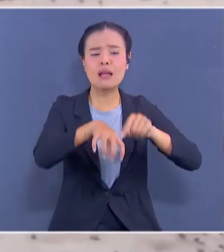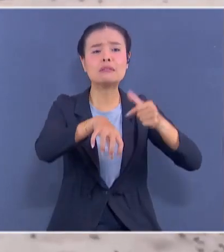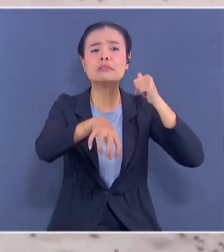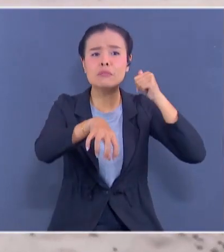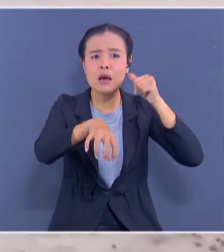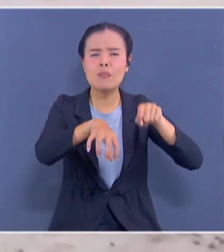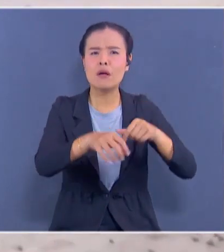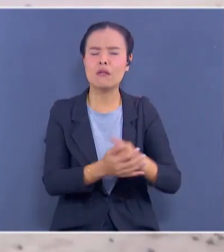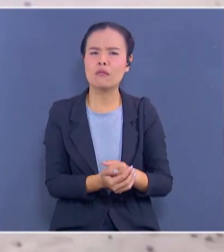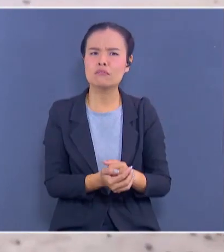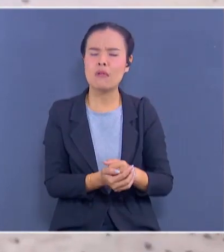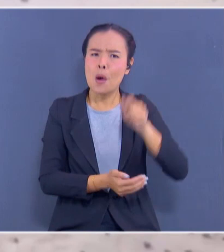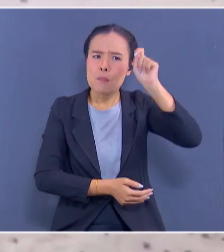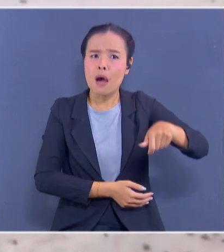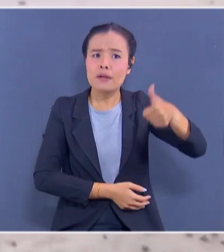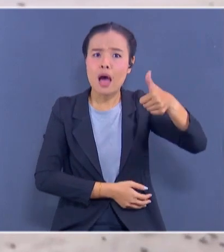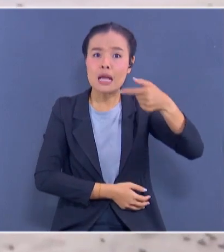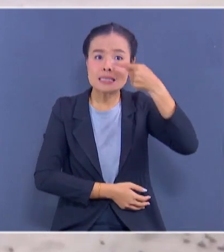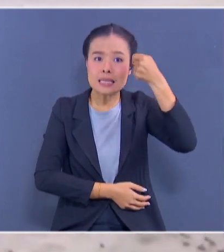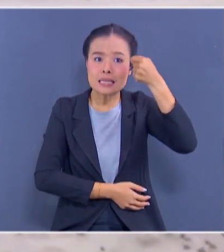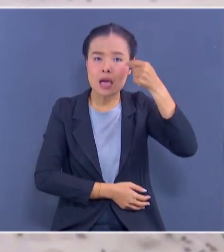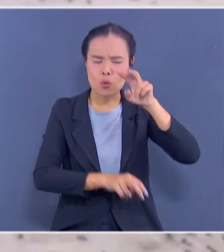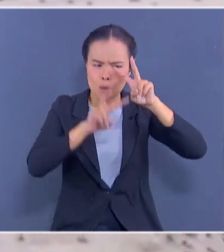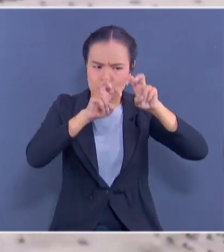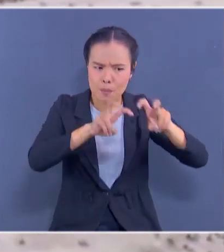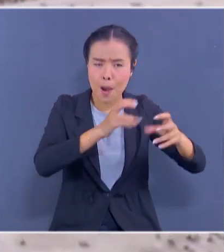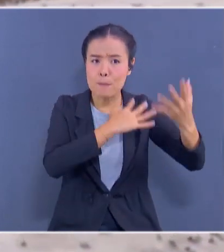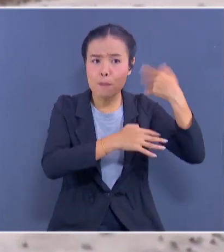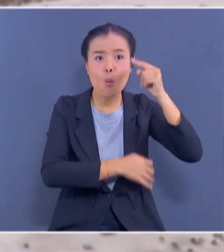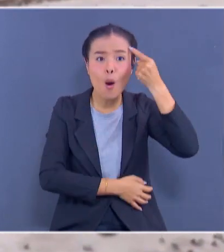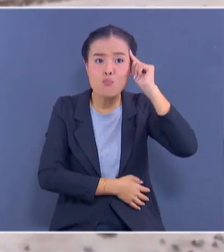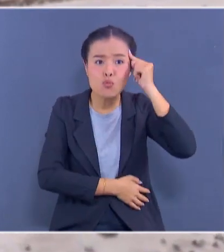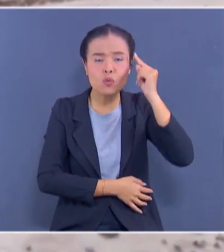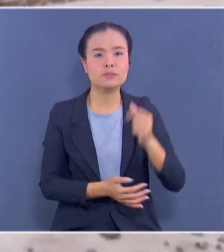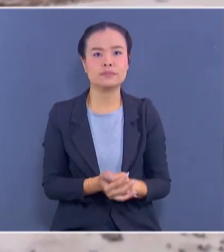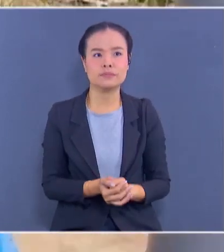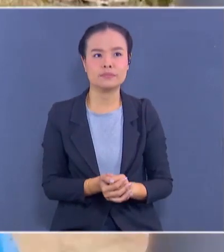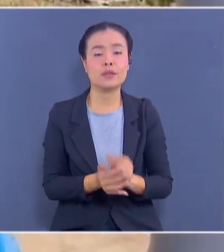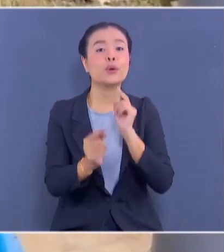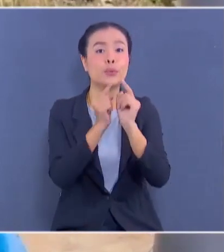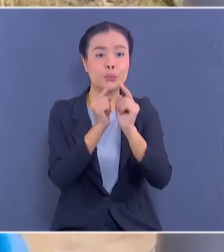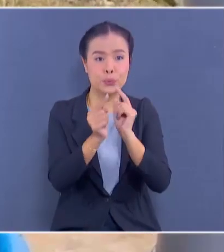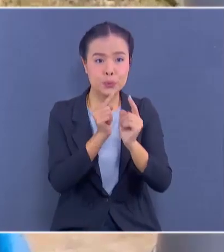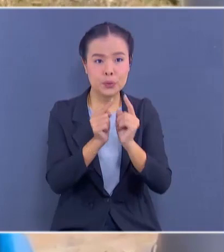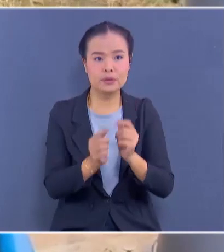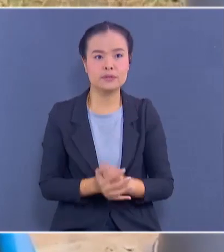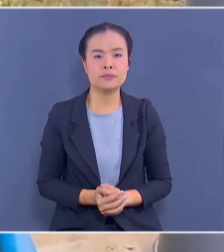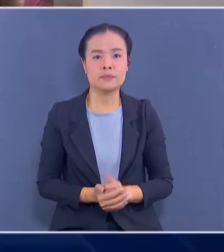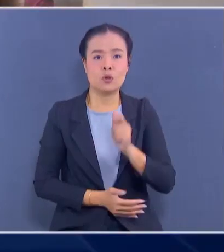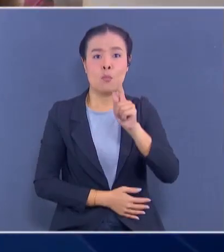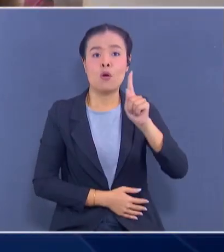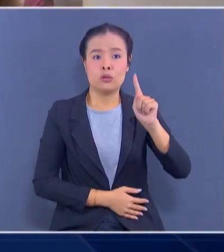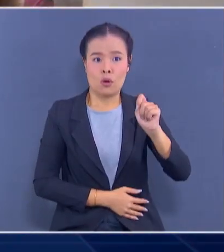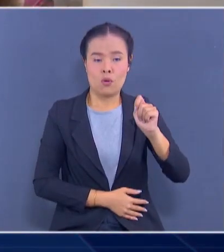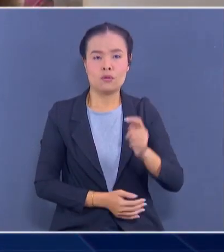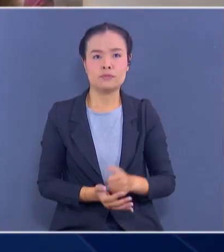แบบนี้เอาได้ไงอ่ะ เอาที่อบต.สีคิ้วอาจจะไม่ได้ไปสืบทราบประวัติหรือเปล่า เอาทีนี้พอไปคุยกับทางอบต.สี